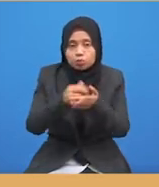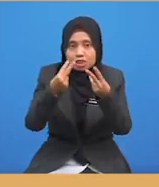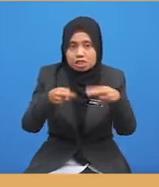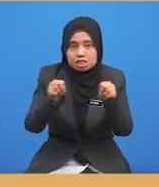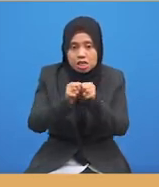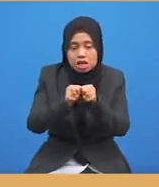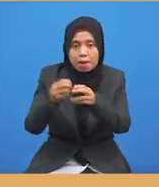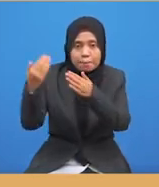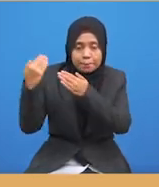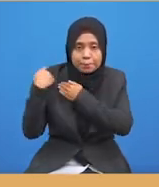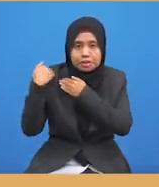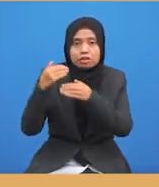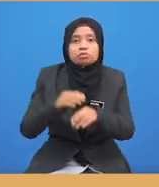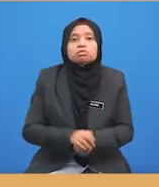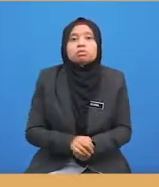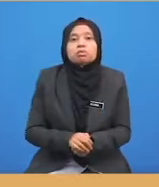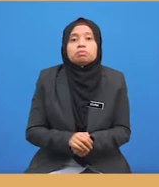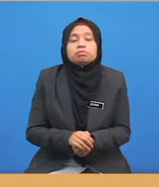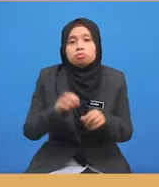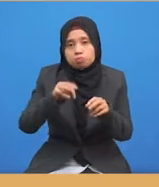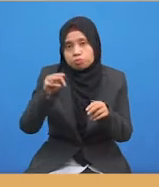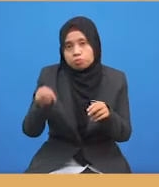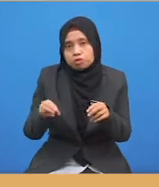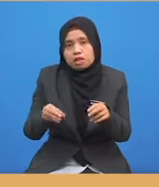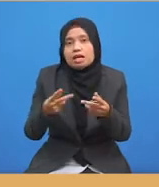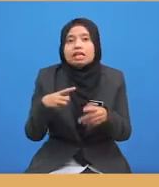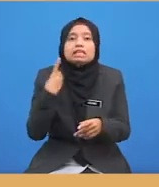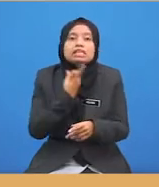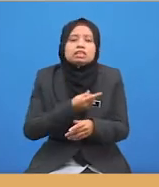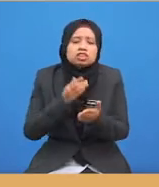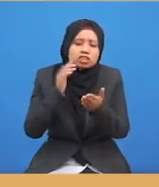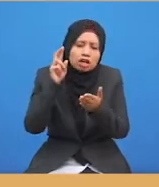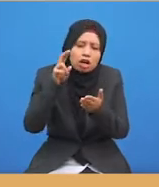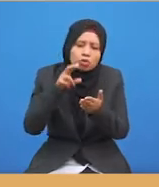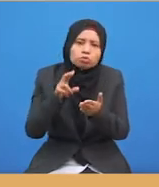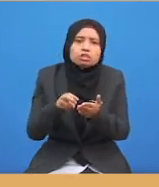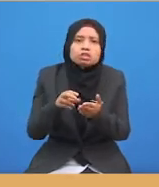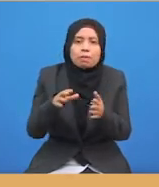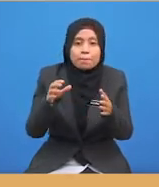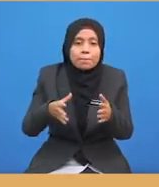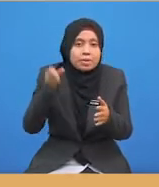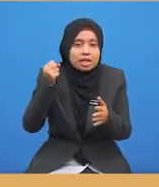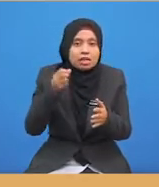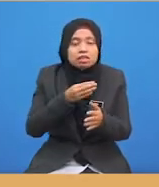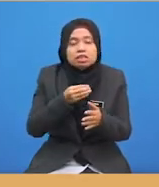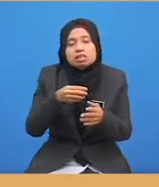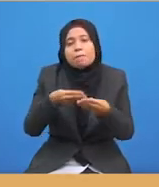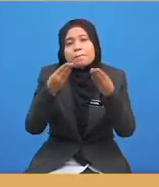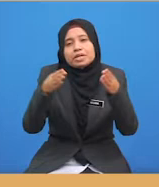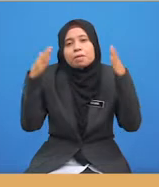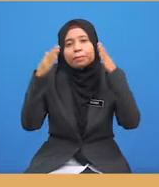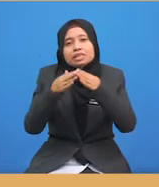nilai bertanggungjawab. Murid-murid, kita seharusnya sentiasa berani menyuarakan